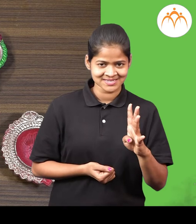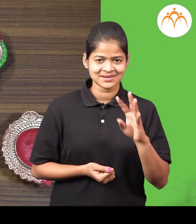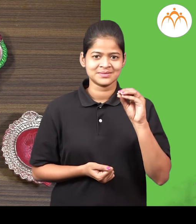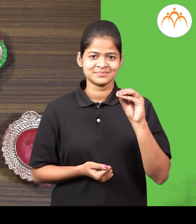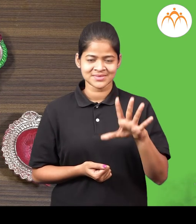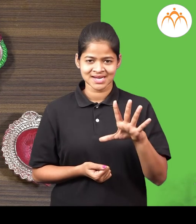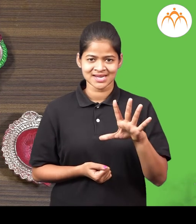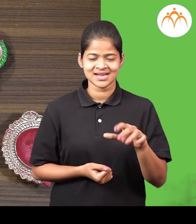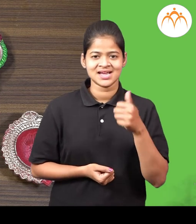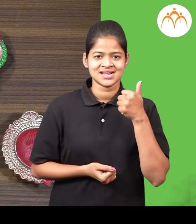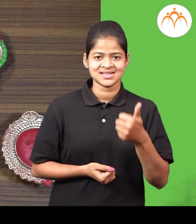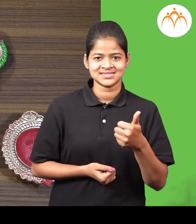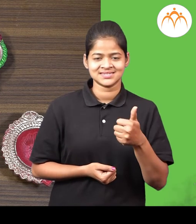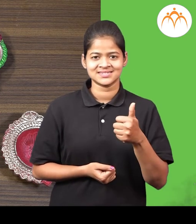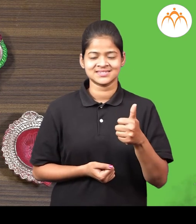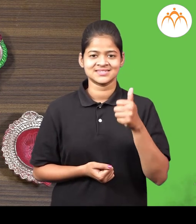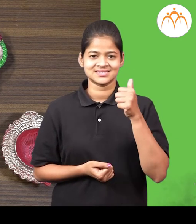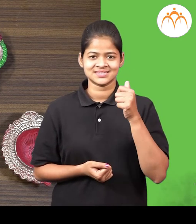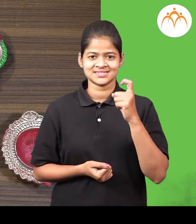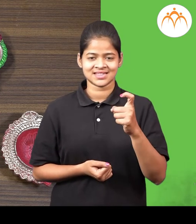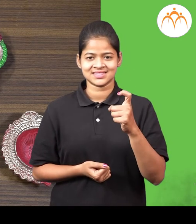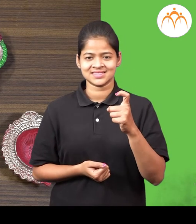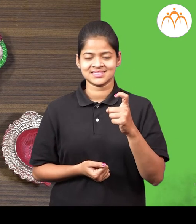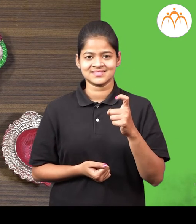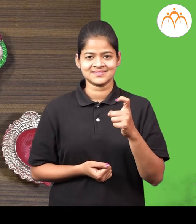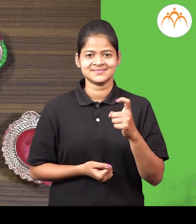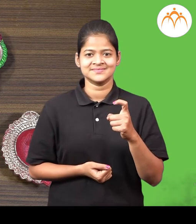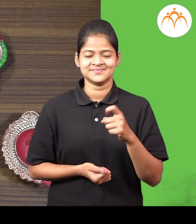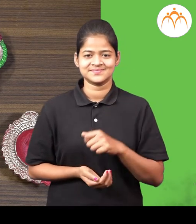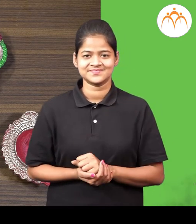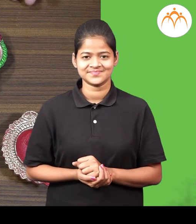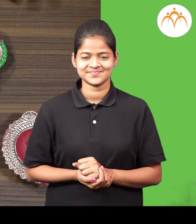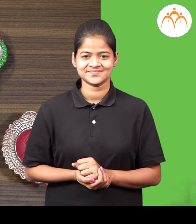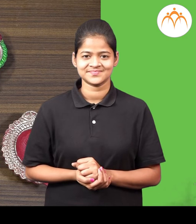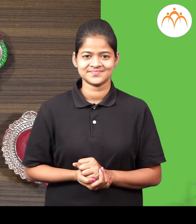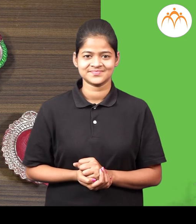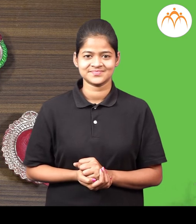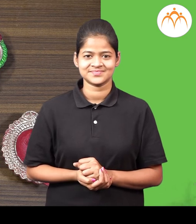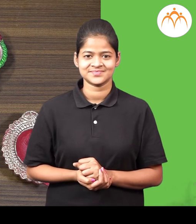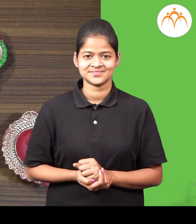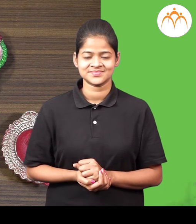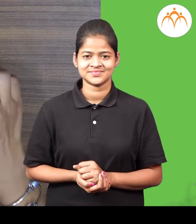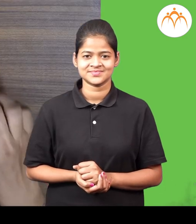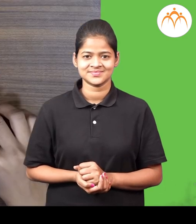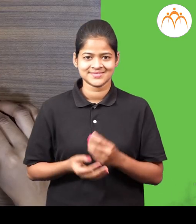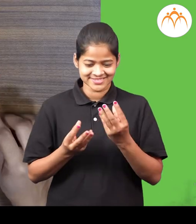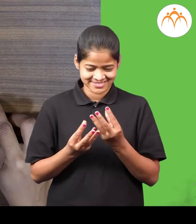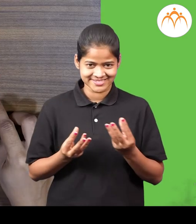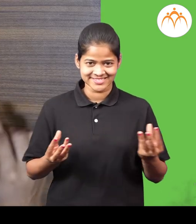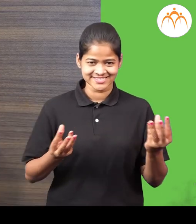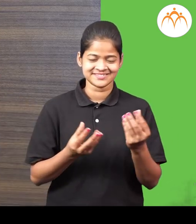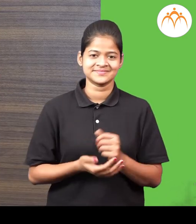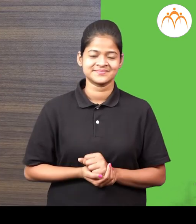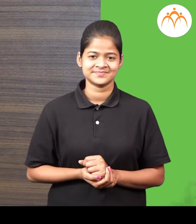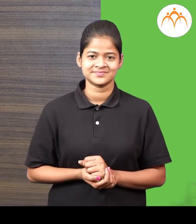चार, पाच, सहा, साथ, साथ पनत्या, आठ